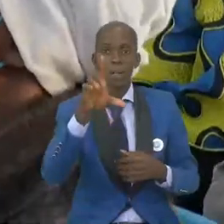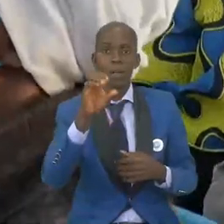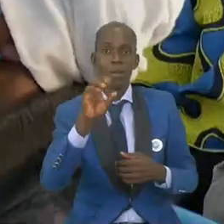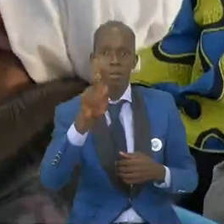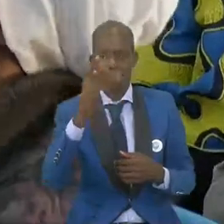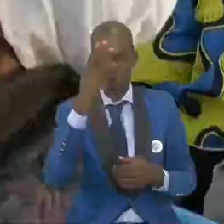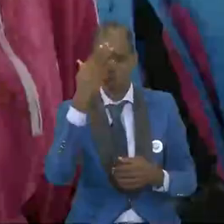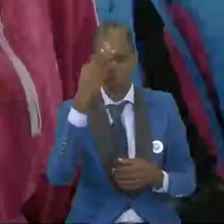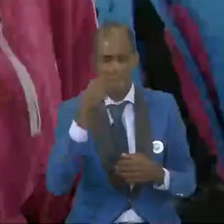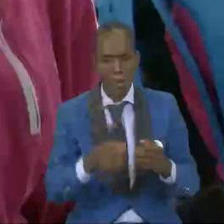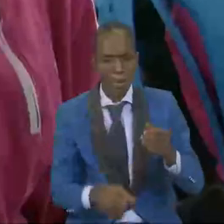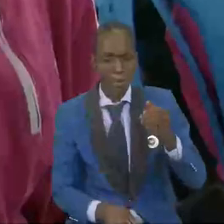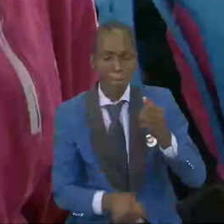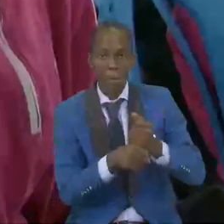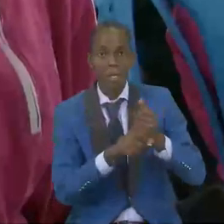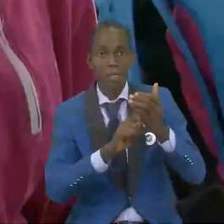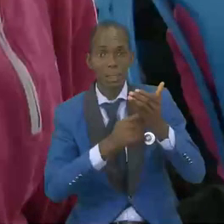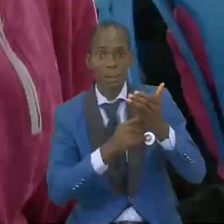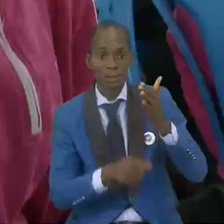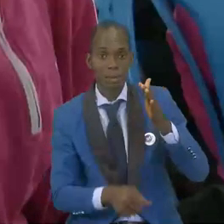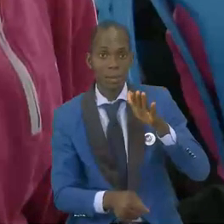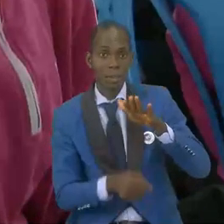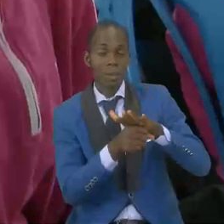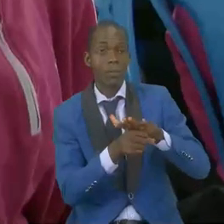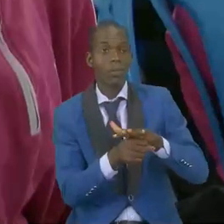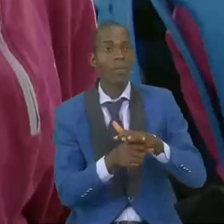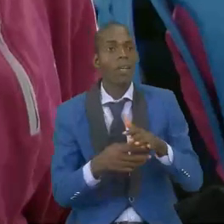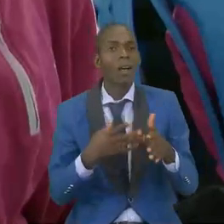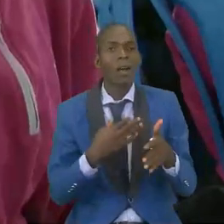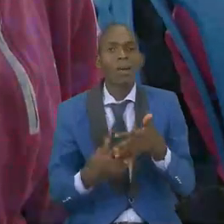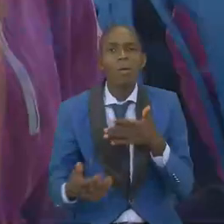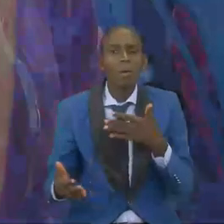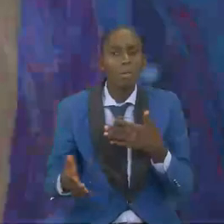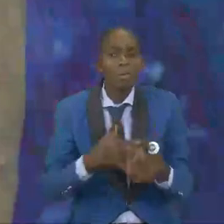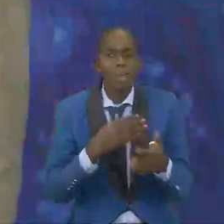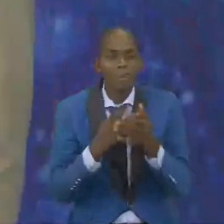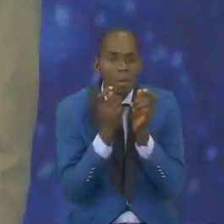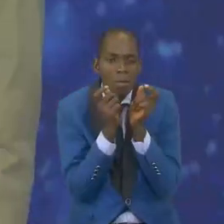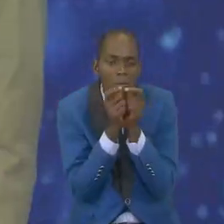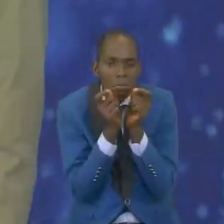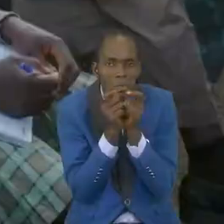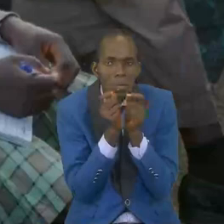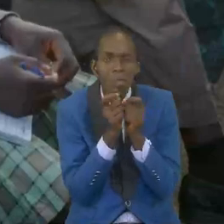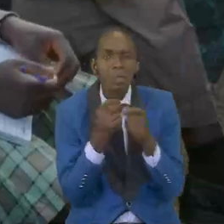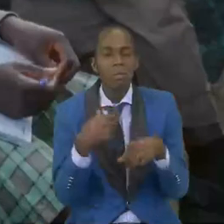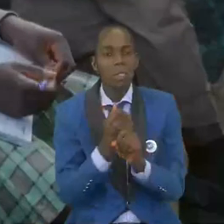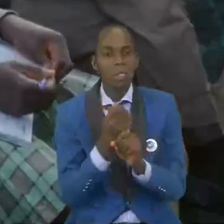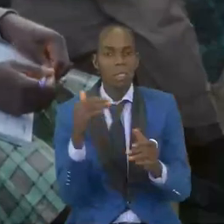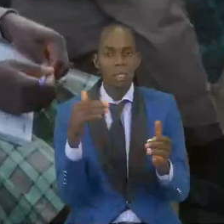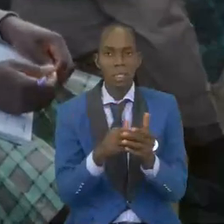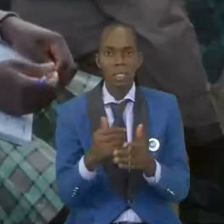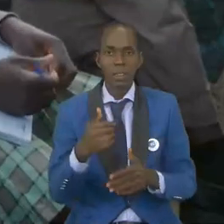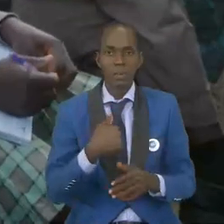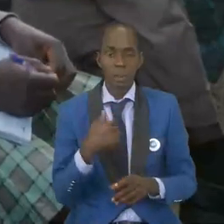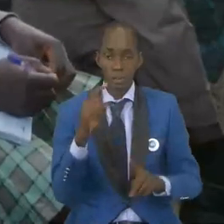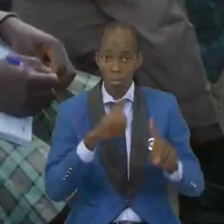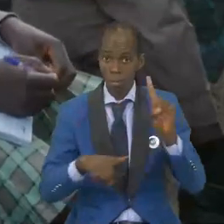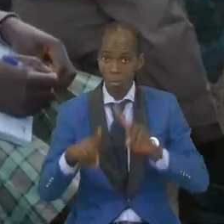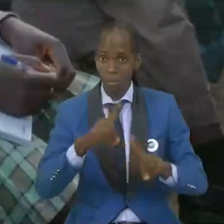Tout cadenas qu'il ferme contre moi, répète-le. Je vais t'entendre. Tout cadenas fermé contre moi. Et